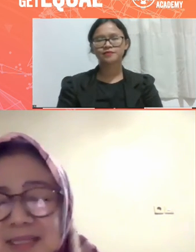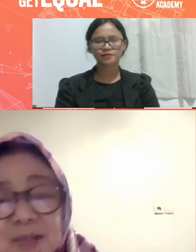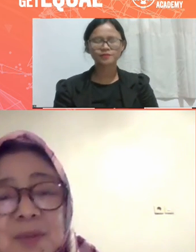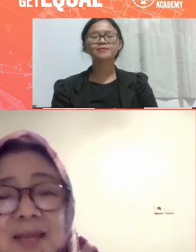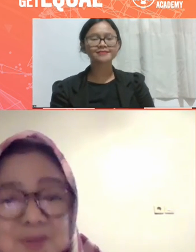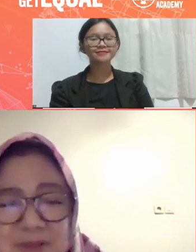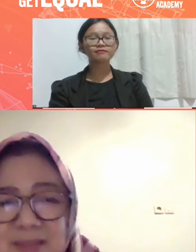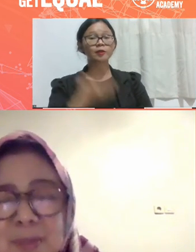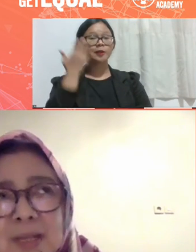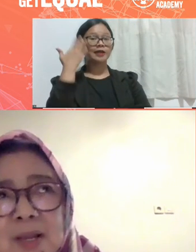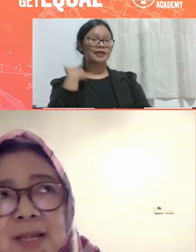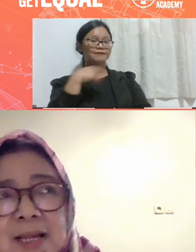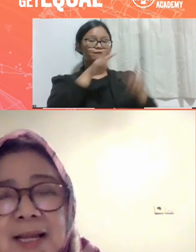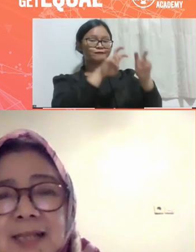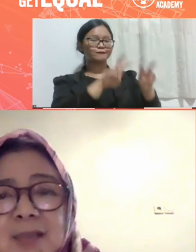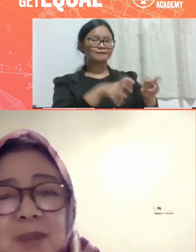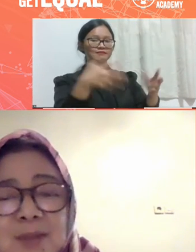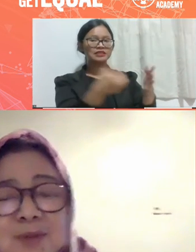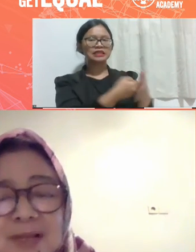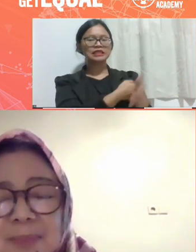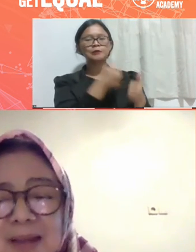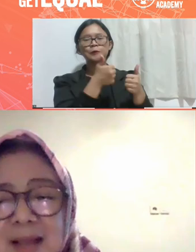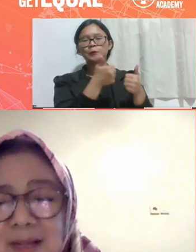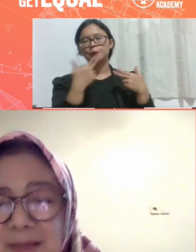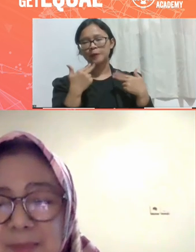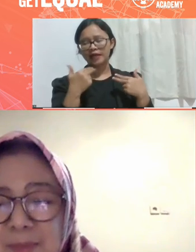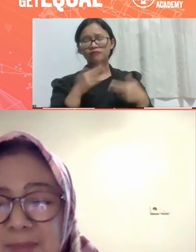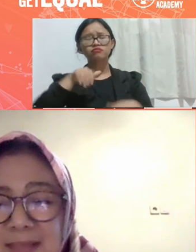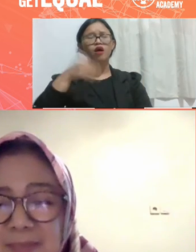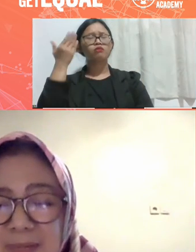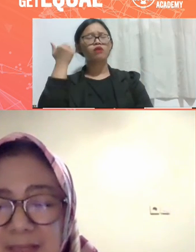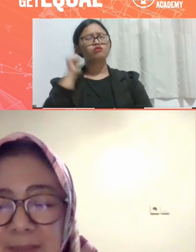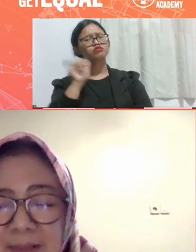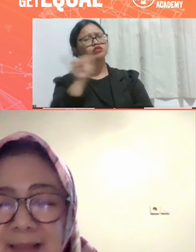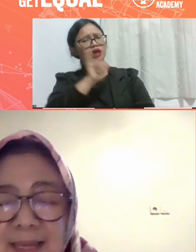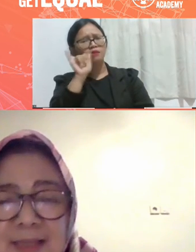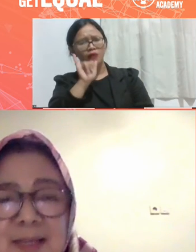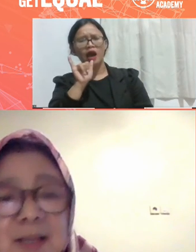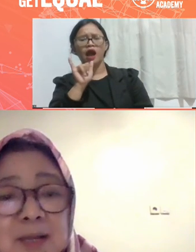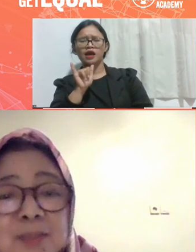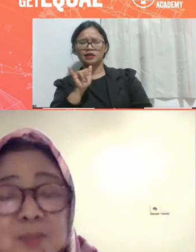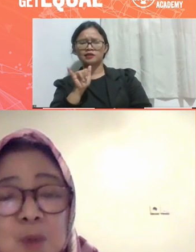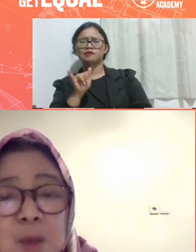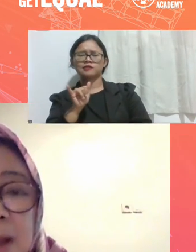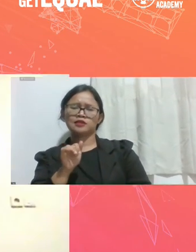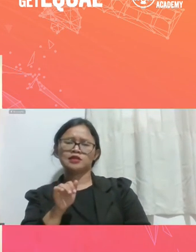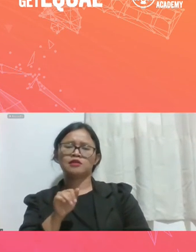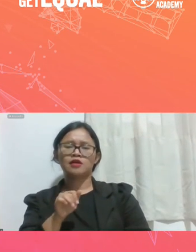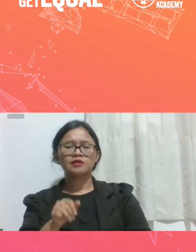Hasil risetnya itu menarik juga. Sebenarnya tahun lalu juga kita pernah berusaha sebenarnya menggandeng